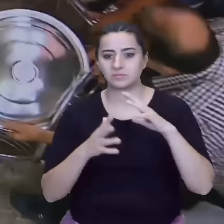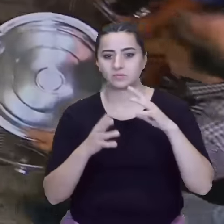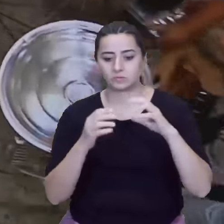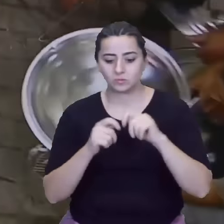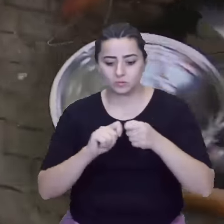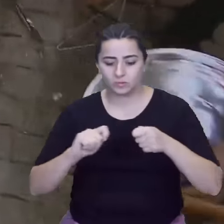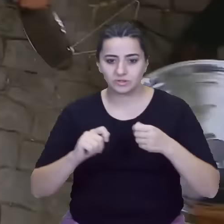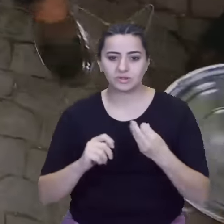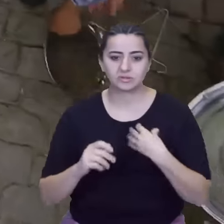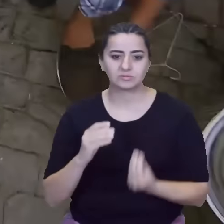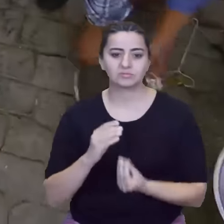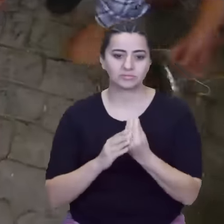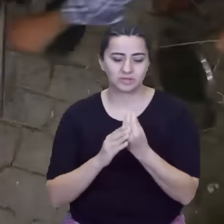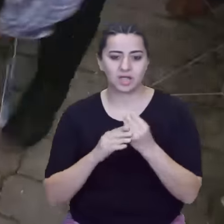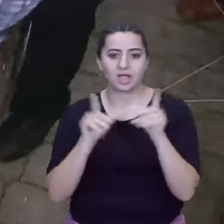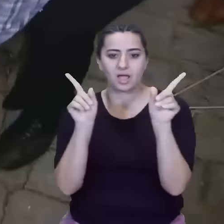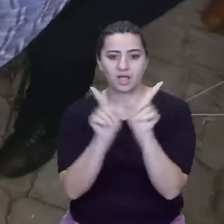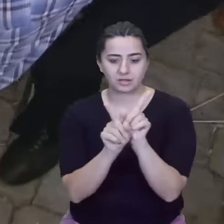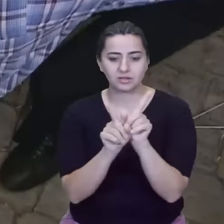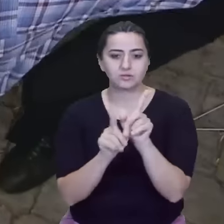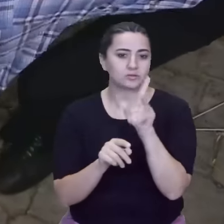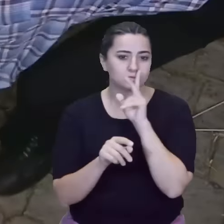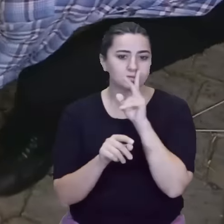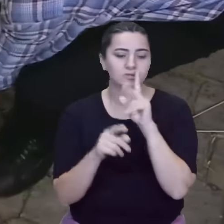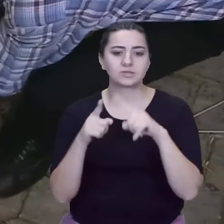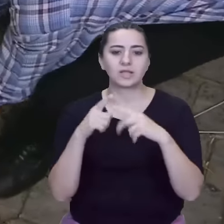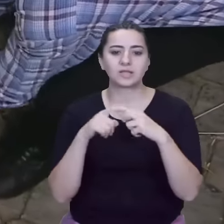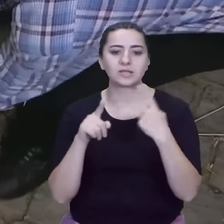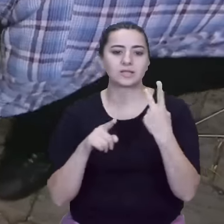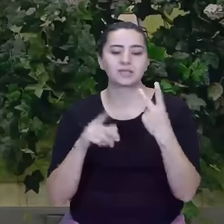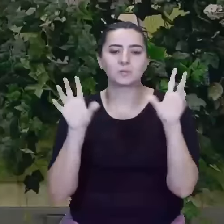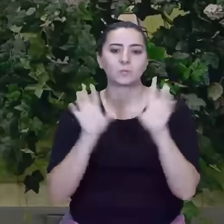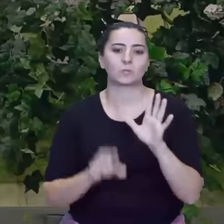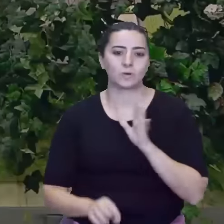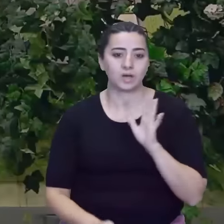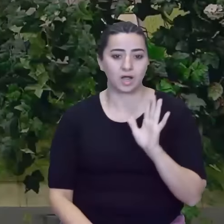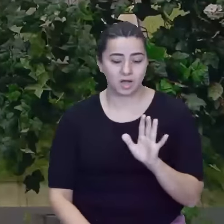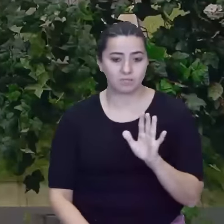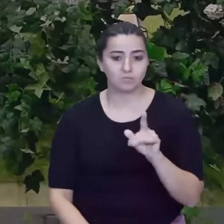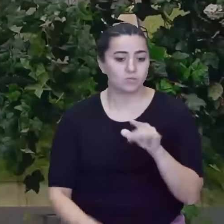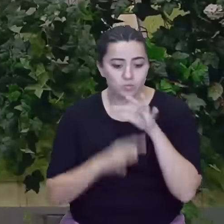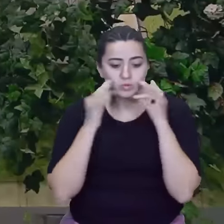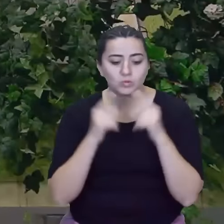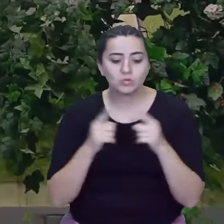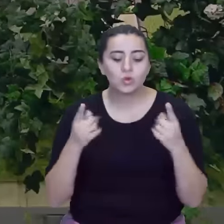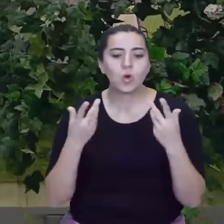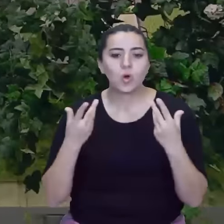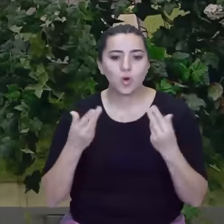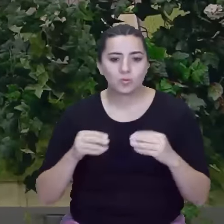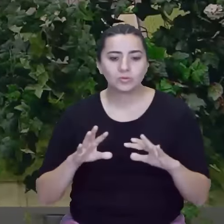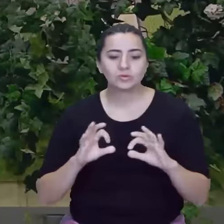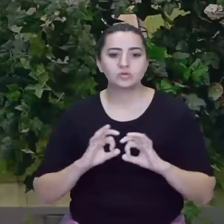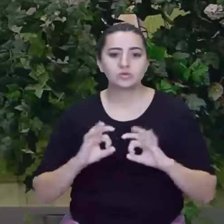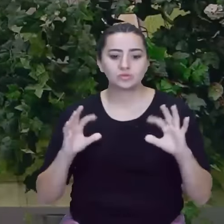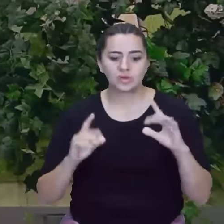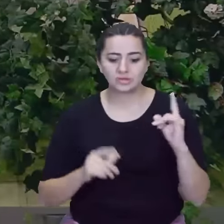birbirine tutturarak icat etmeye çalıştığı anten sonunda TRT 2'yi çekmişti. Fakat bu mutluluk da uzun sürmemiş,